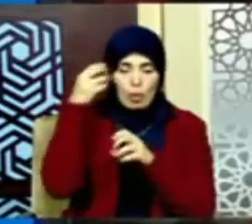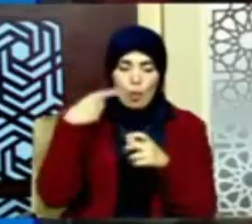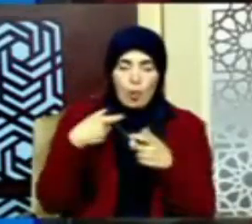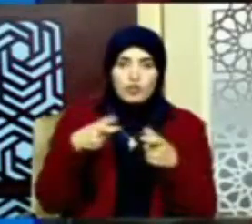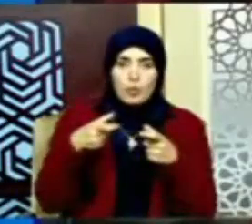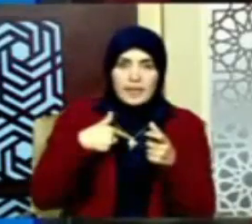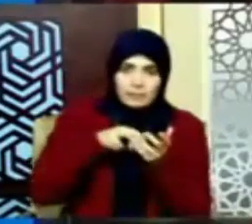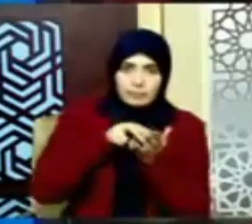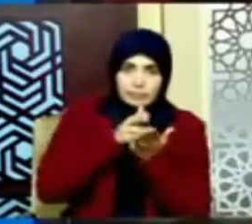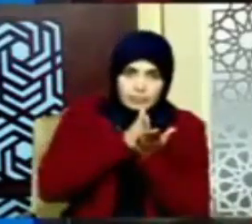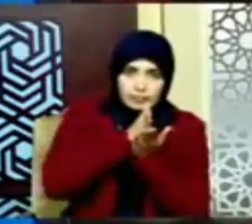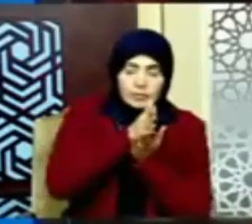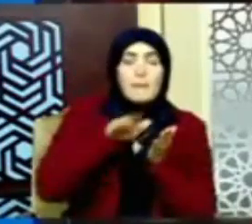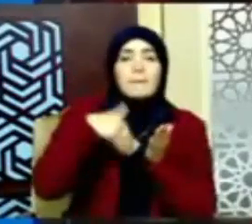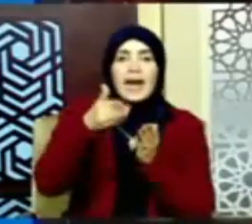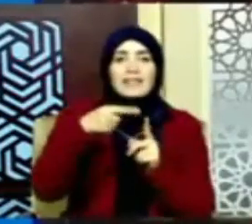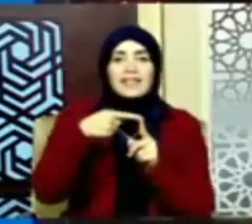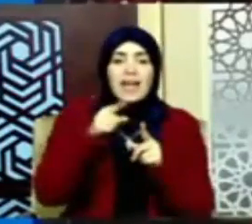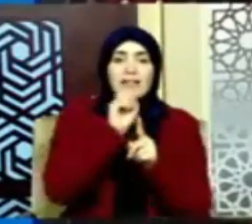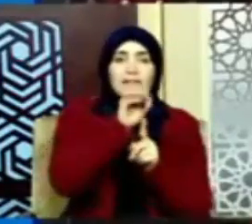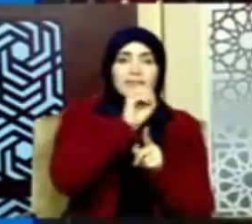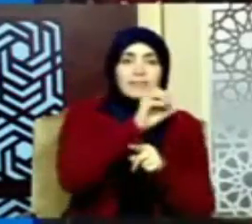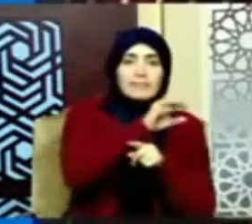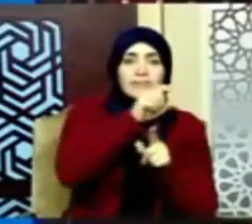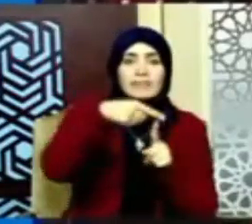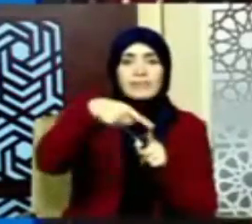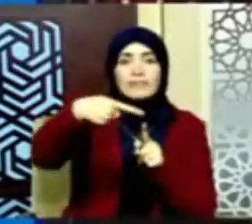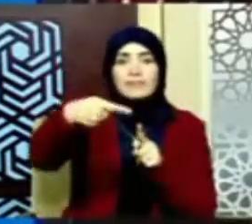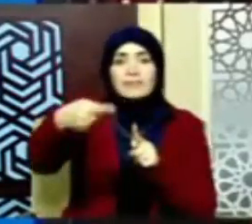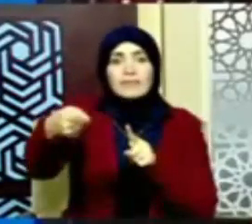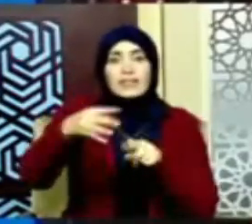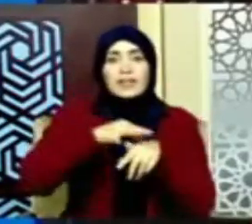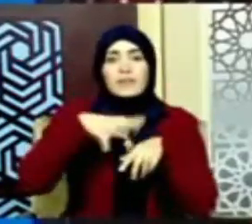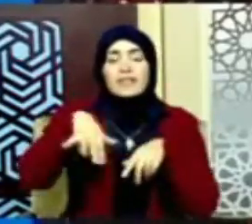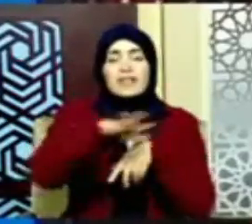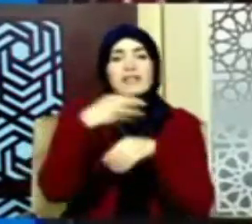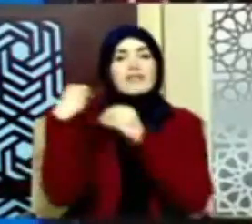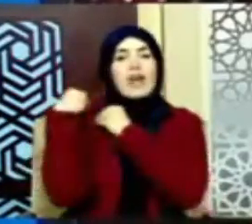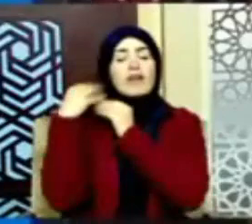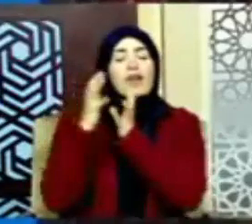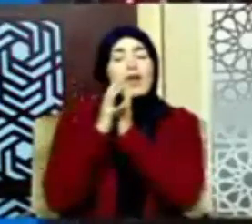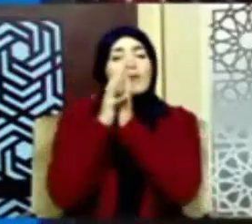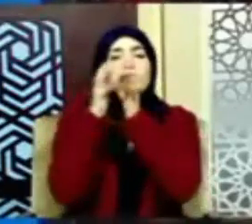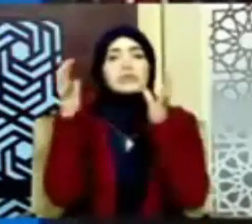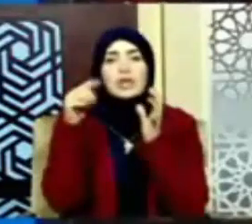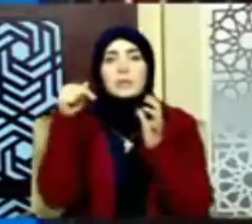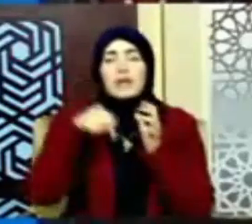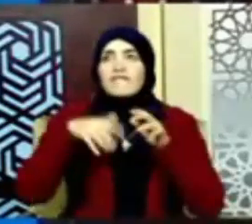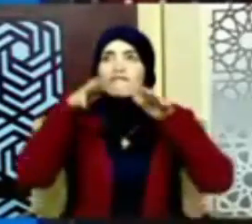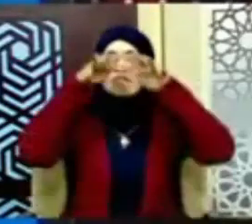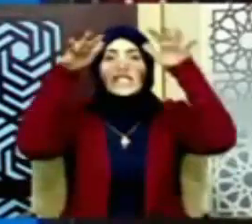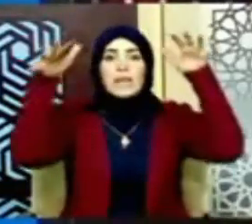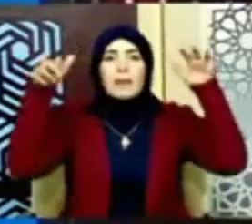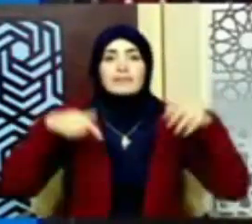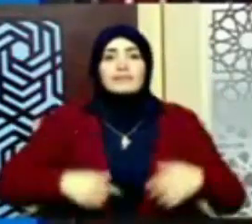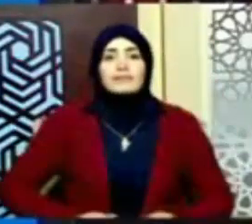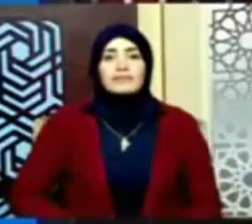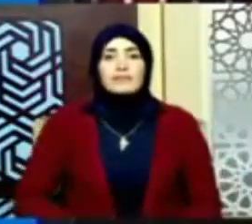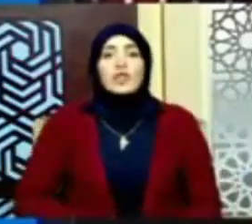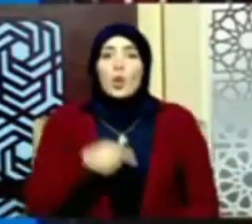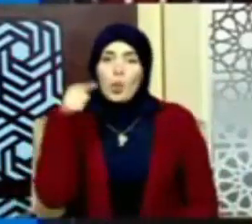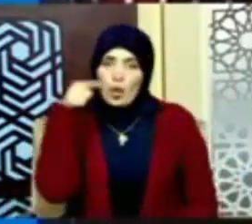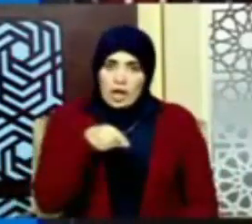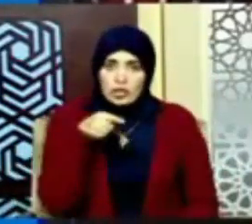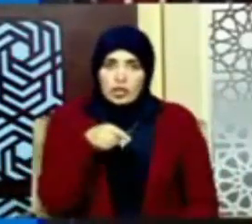ثم علم الناس فذلك يدعى عظيما في ملكوت السماوات. ولهذا